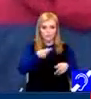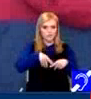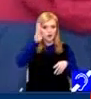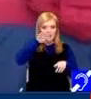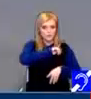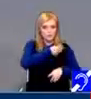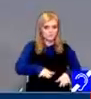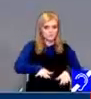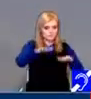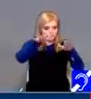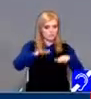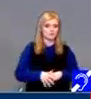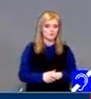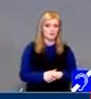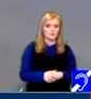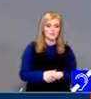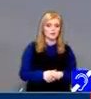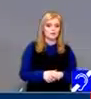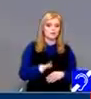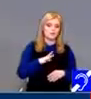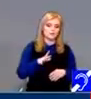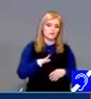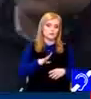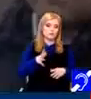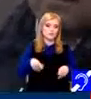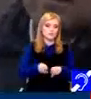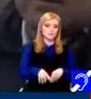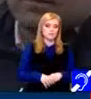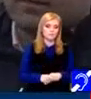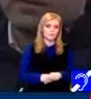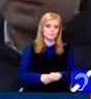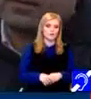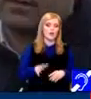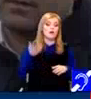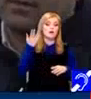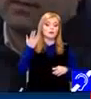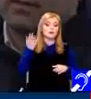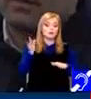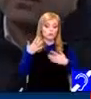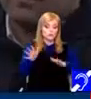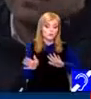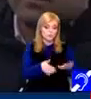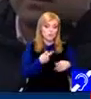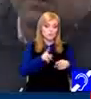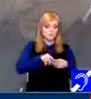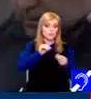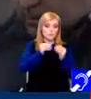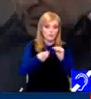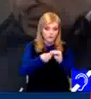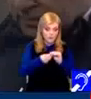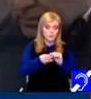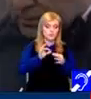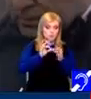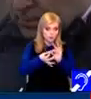râul Olt a mai fost consolidat, însă acum debitul mare al apei a produs fisuri. După ce se va depăși această situație dificilă, se